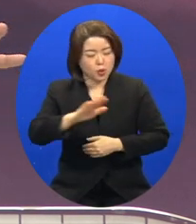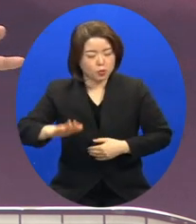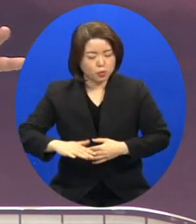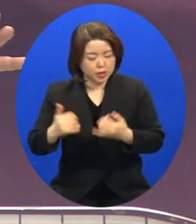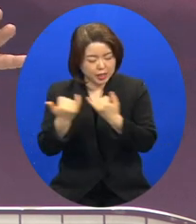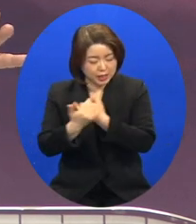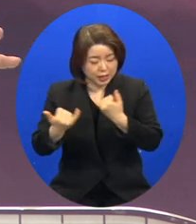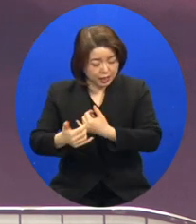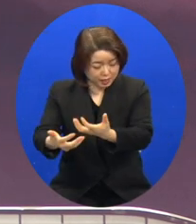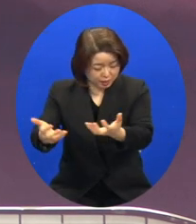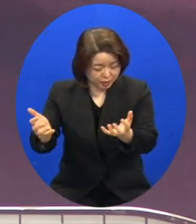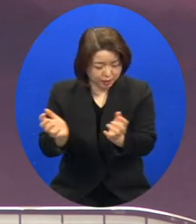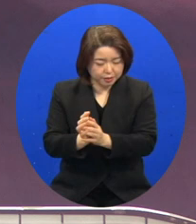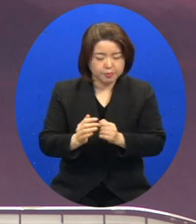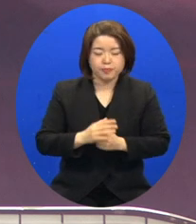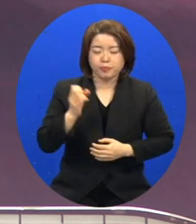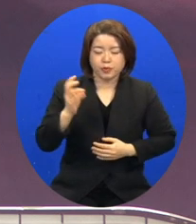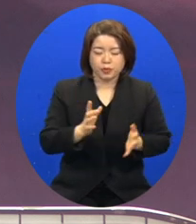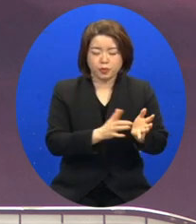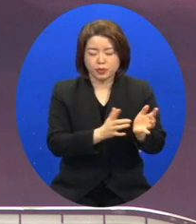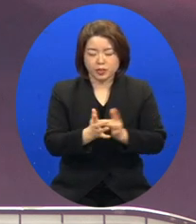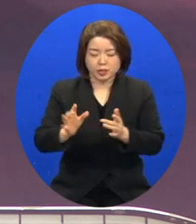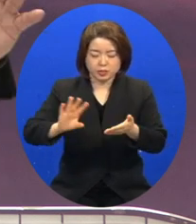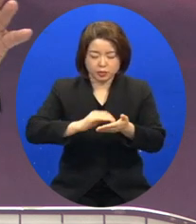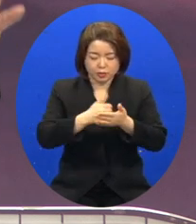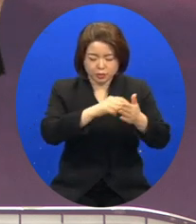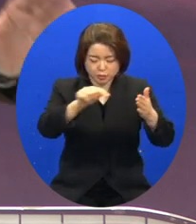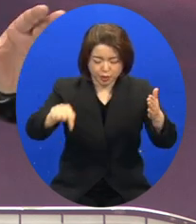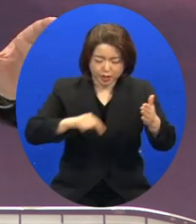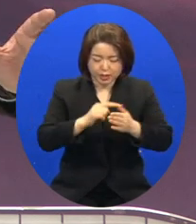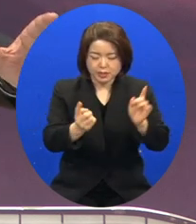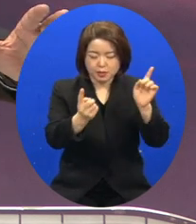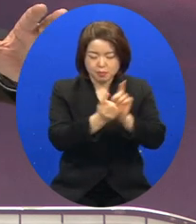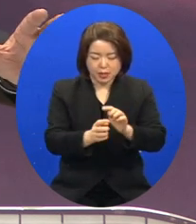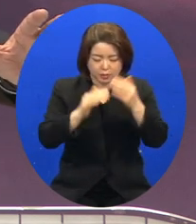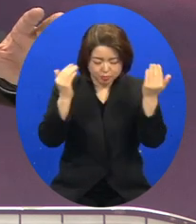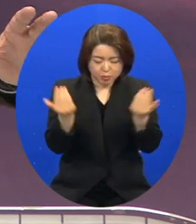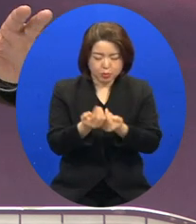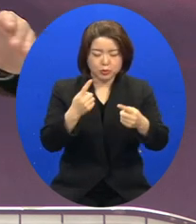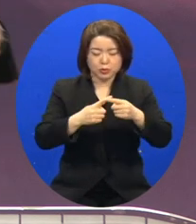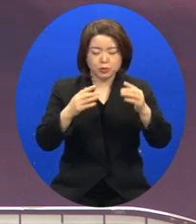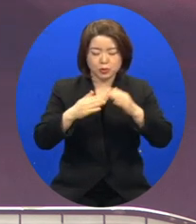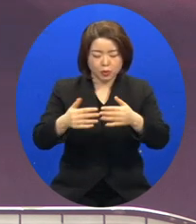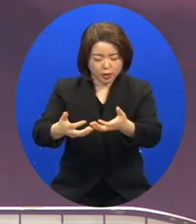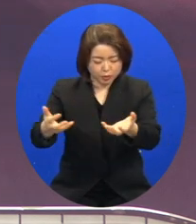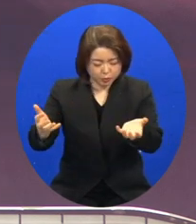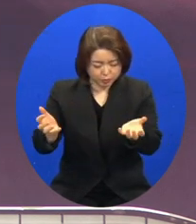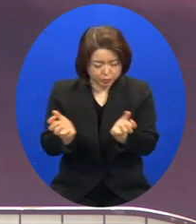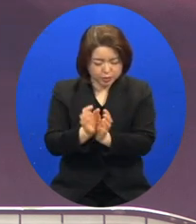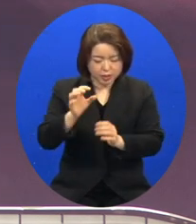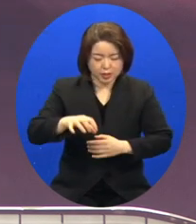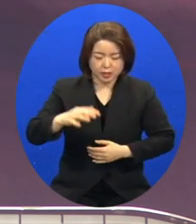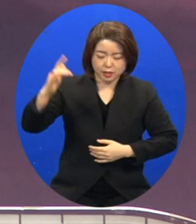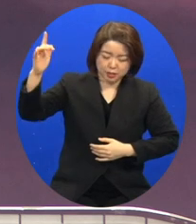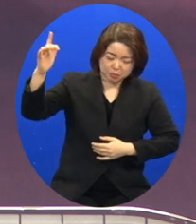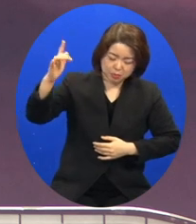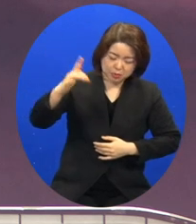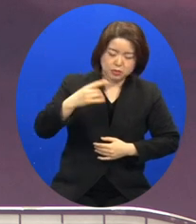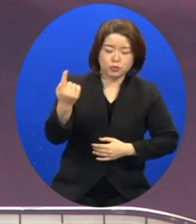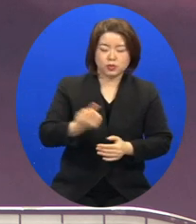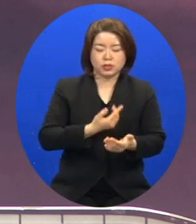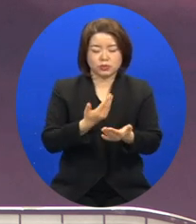친척들 그리고 예수 그리스도 안에서 만난 우리 모든 교회 공동체 안에 빛으로 임하소서